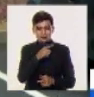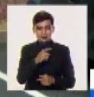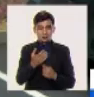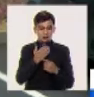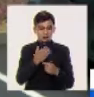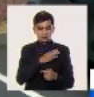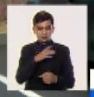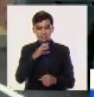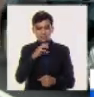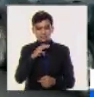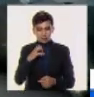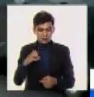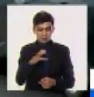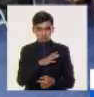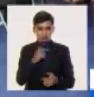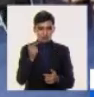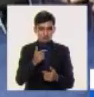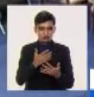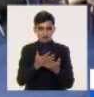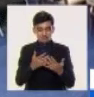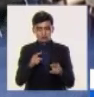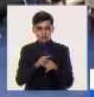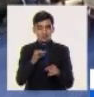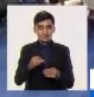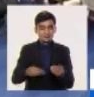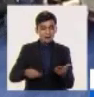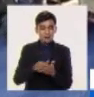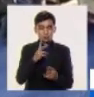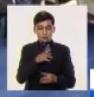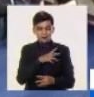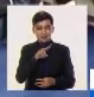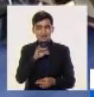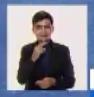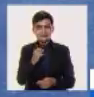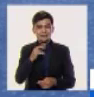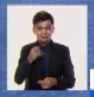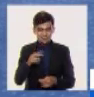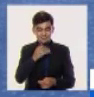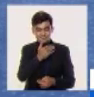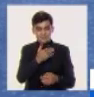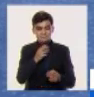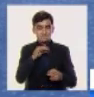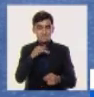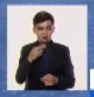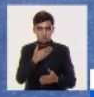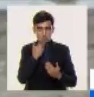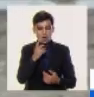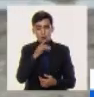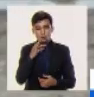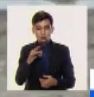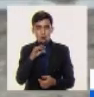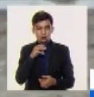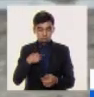отправлять аудиосообщения с оскорблениями. Вкладчики уверяют, что лицензии у корпоративного фонда нет. В партии «Нур-Отан» отрицают